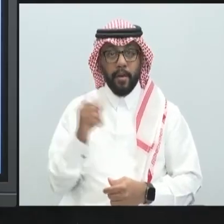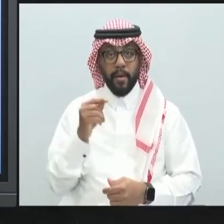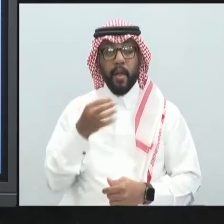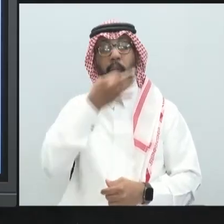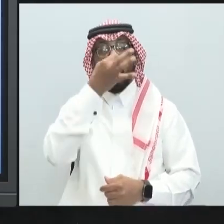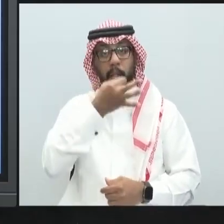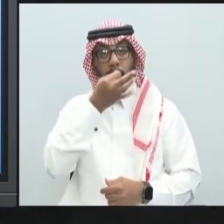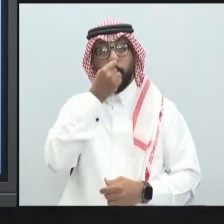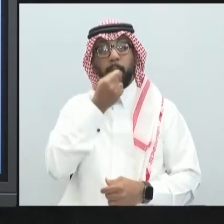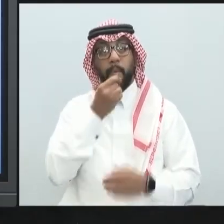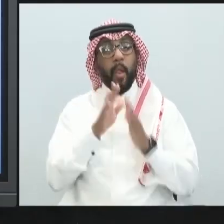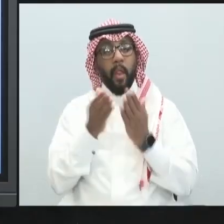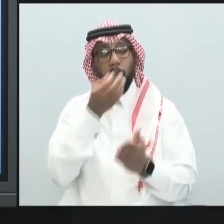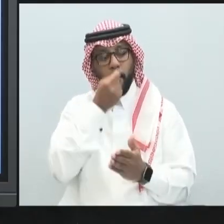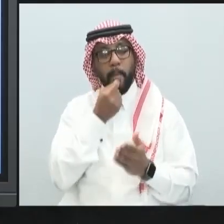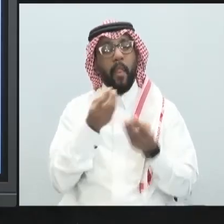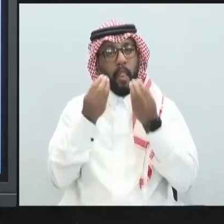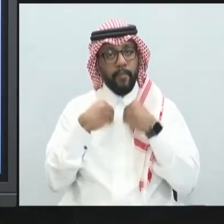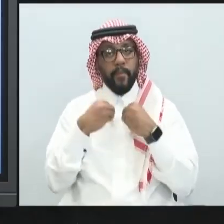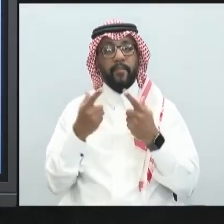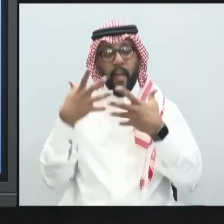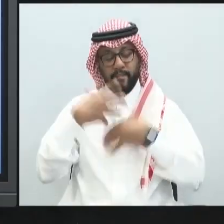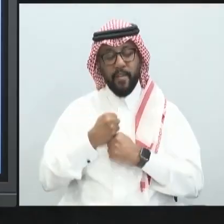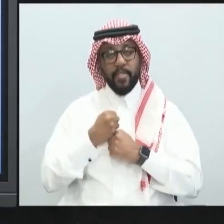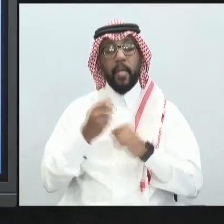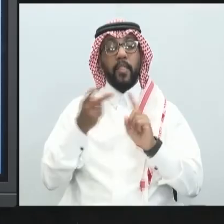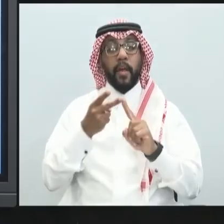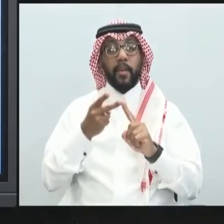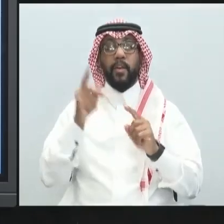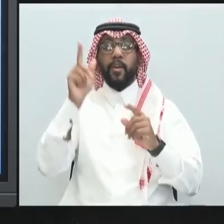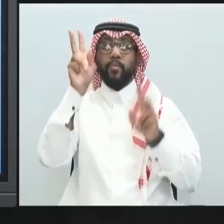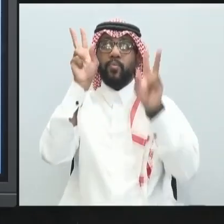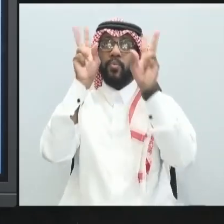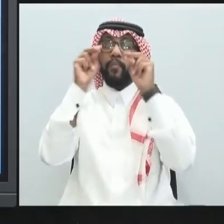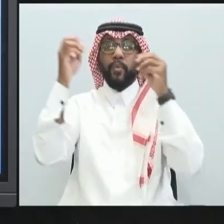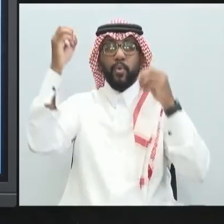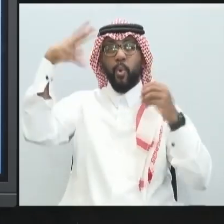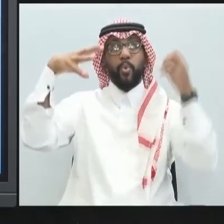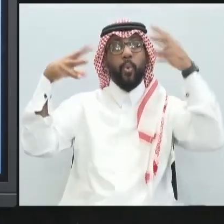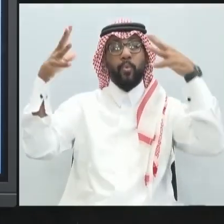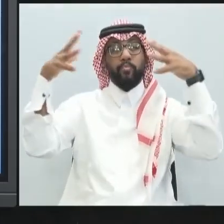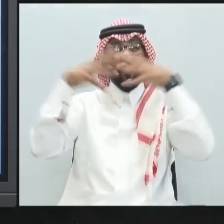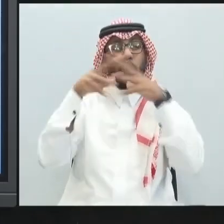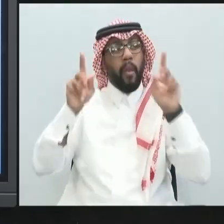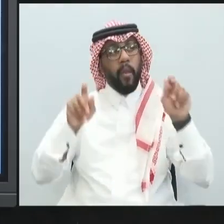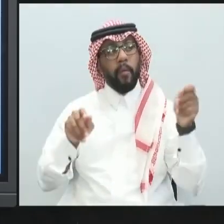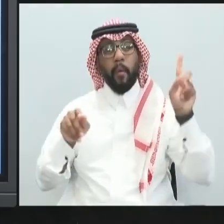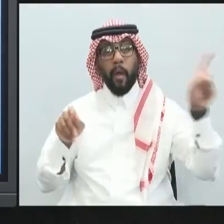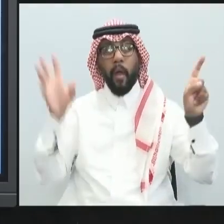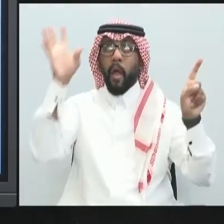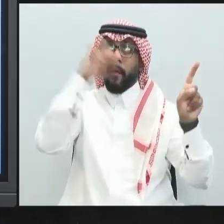الاضاءه خافته داخل غرفه النوم كل هذه من الاشياء التي تساعد في النوم